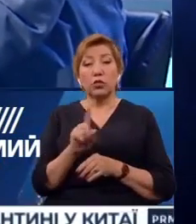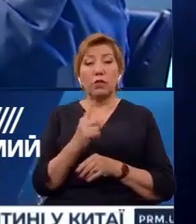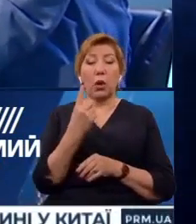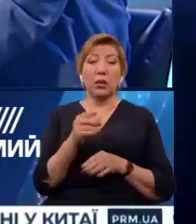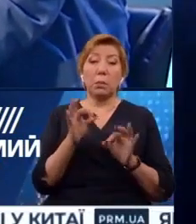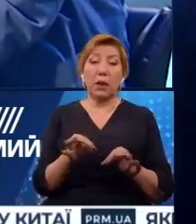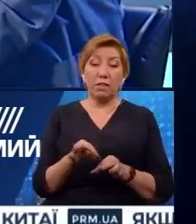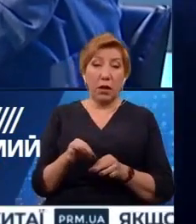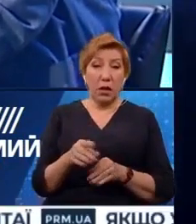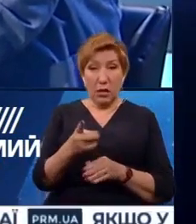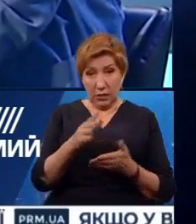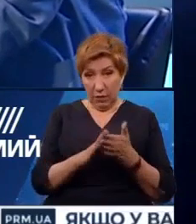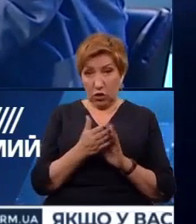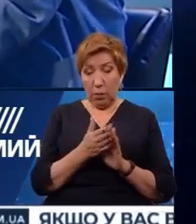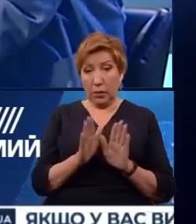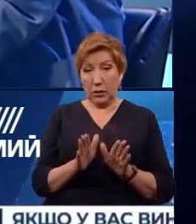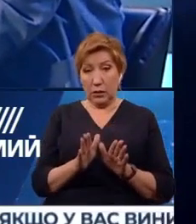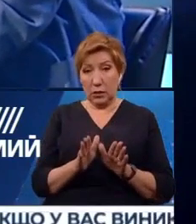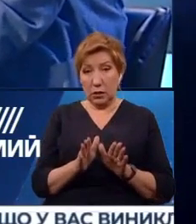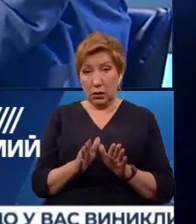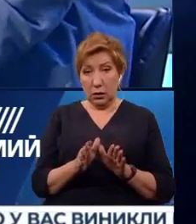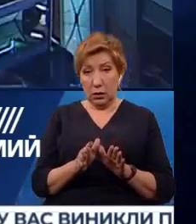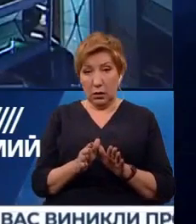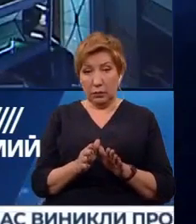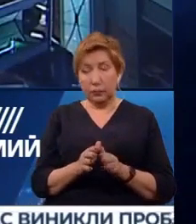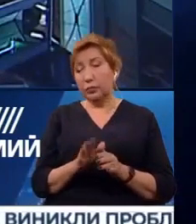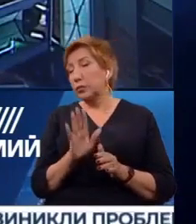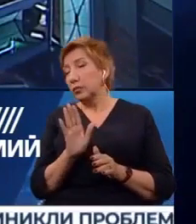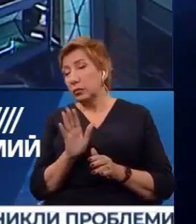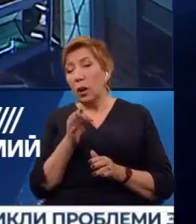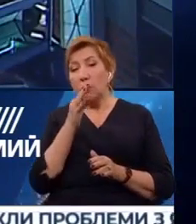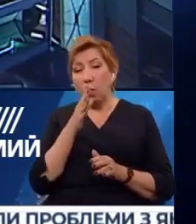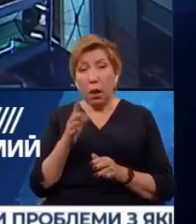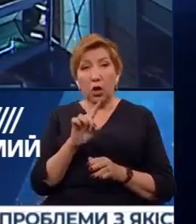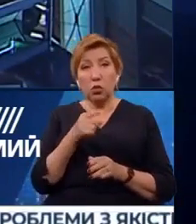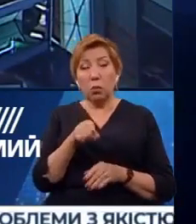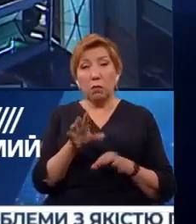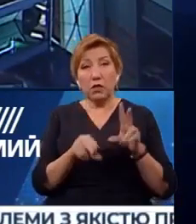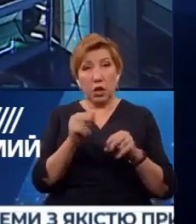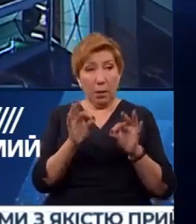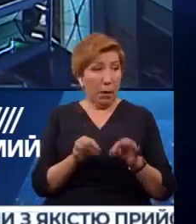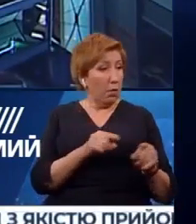один правий? Це ваша позиція. Щодо землі ви маєте на увазі? Ну, по аби якому питанні. А у